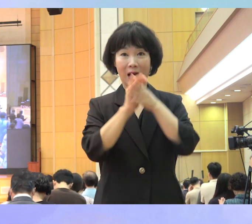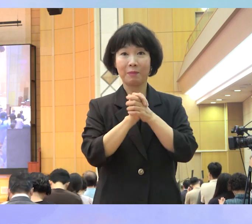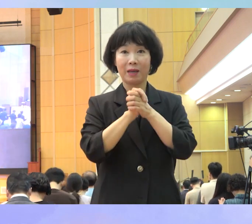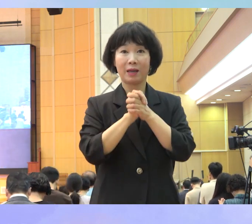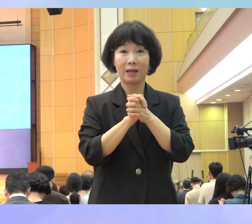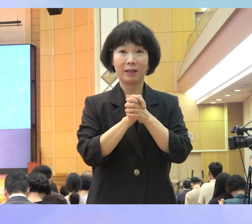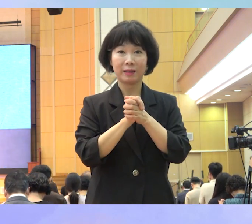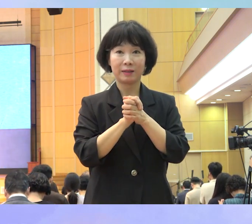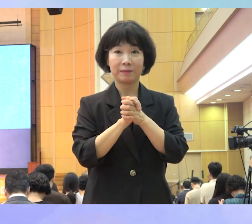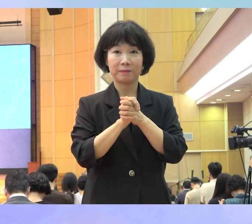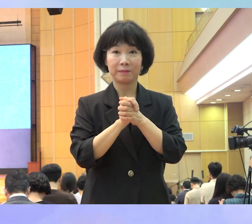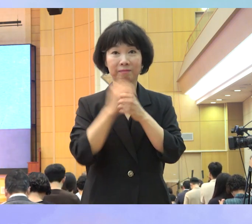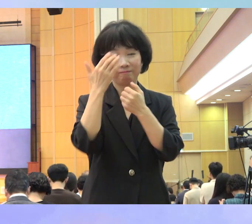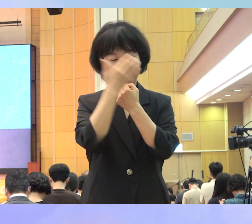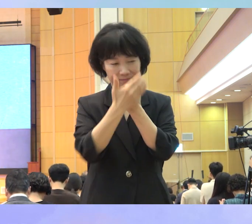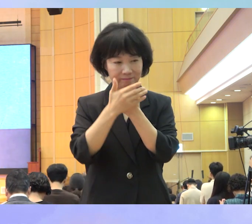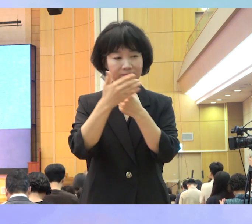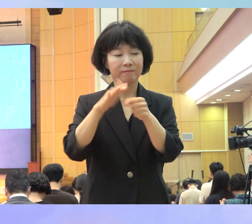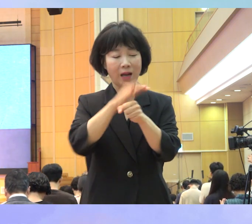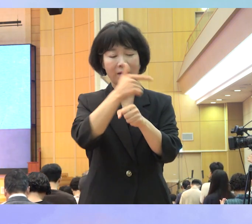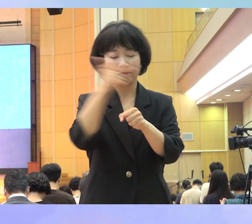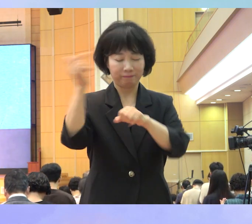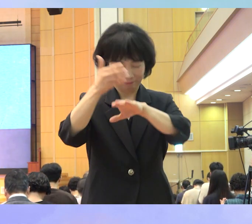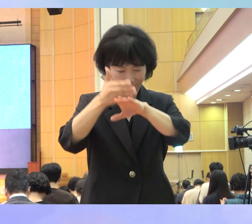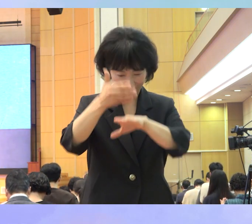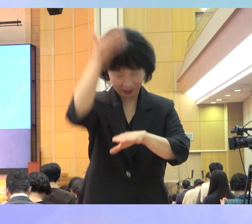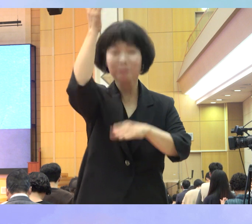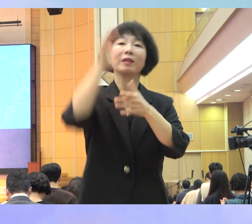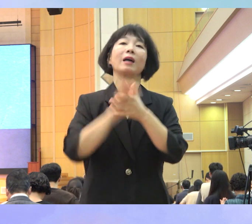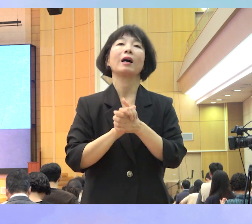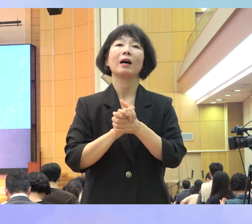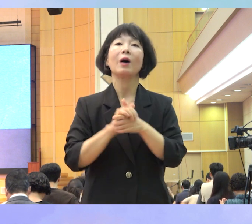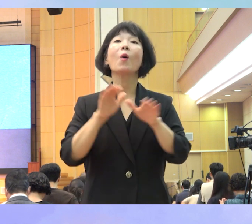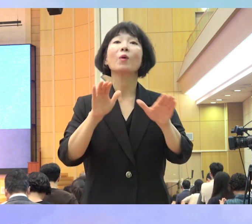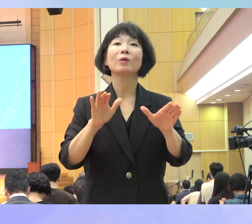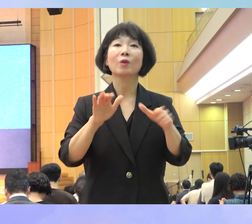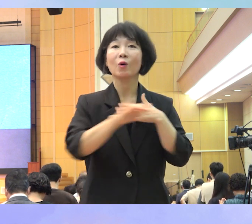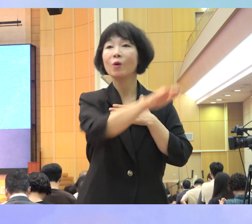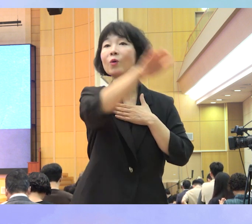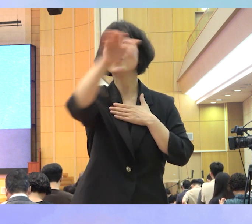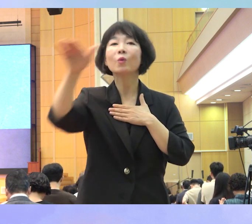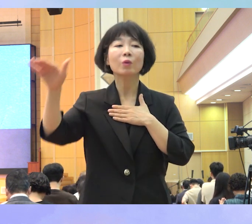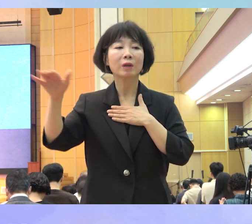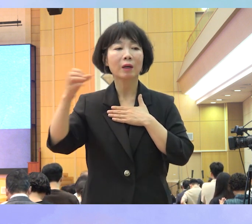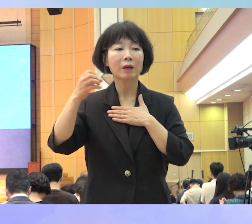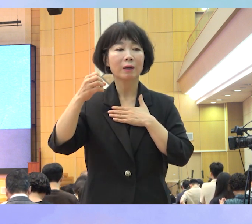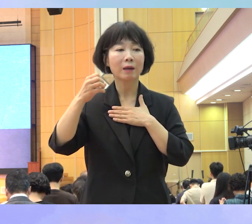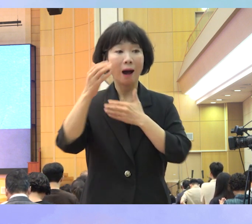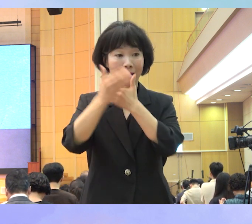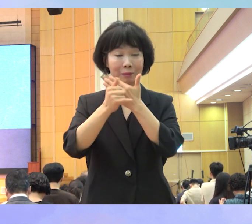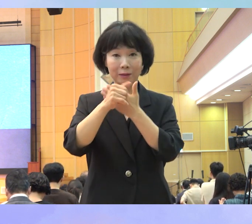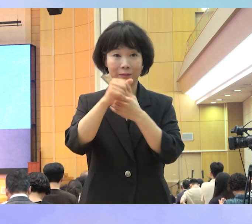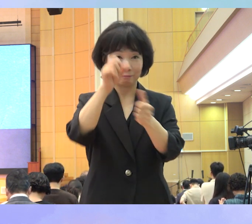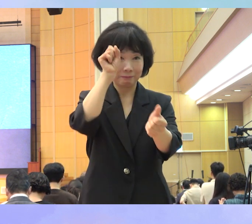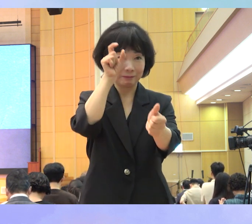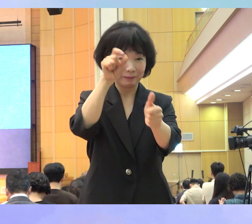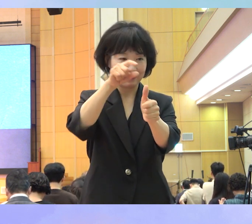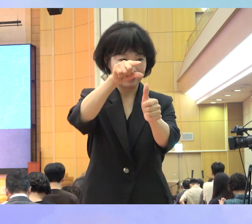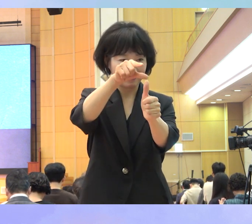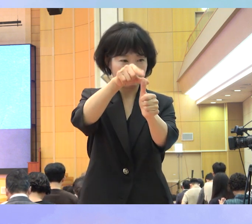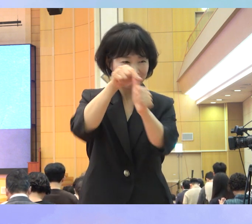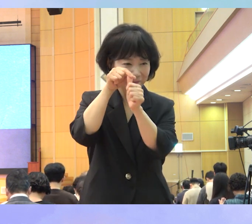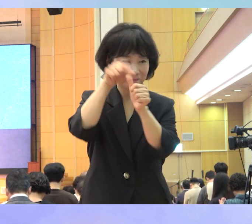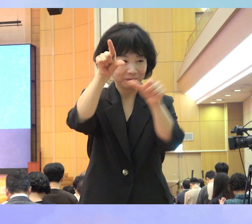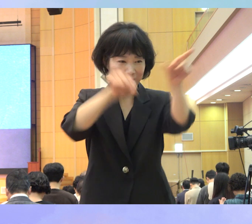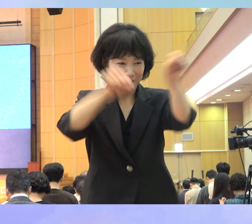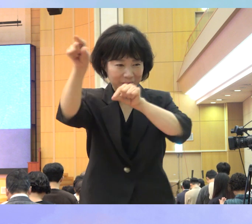아버지 은혜와 사랑을 진심으로 감사와 영광을 돌립니다. 오늘도 저희들 잊지 않고 주님께서 발걸음을 인도하여 주셔서 주님의